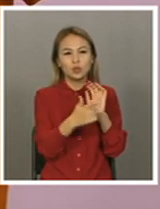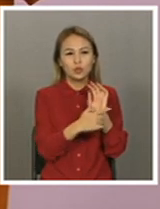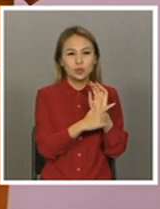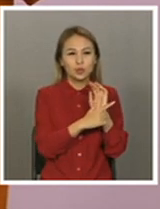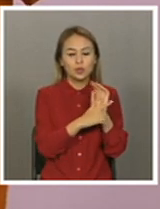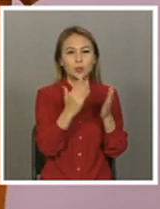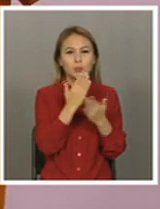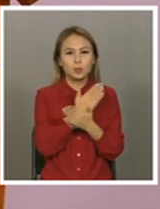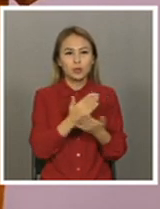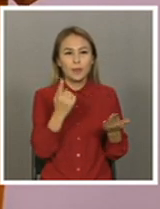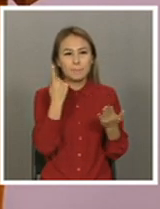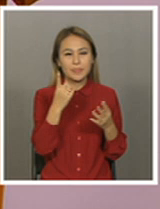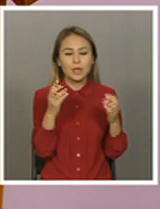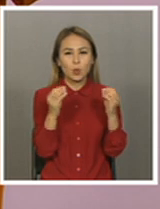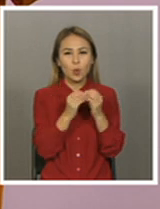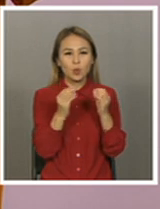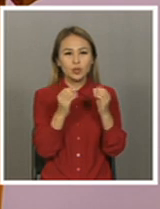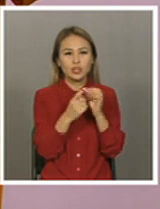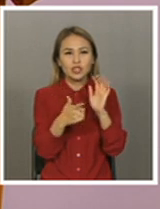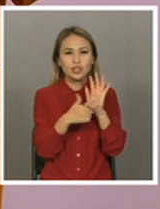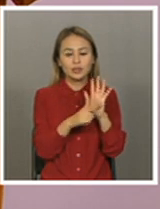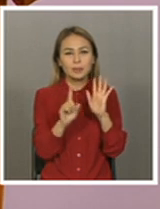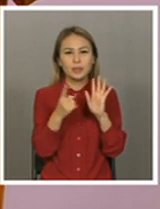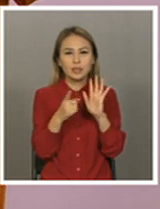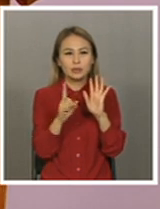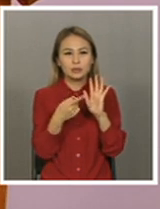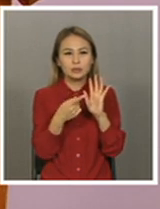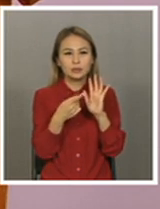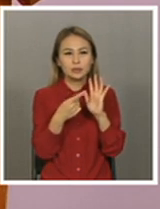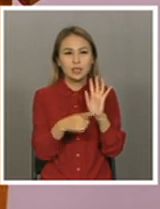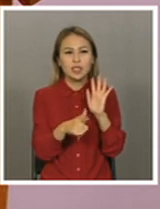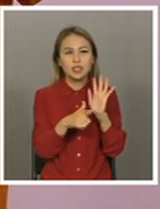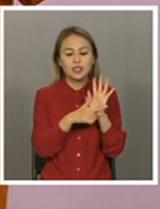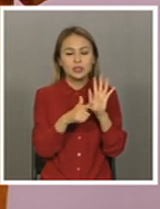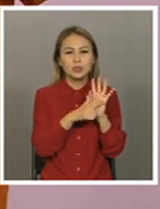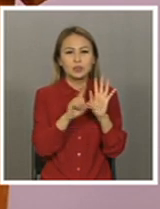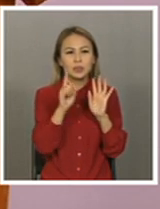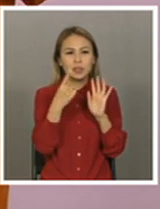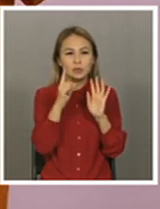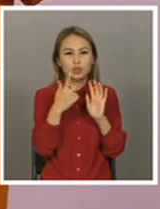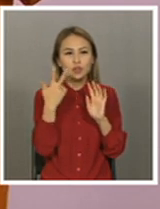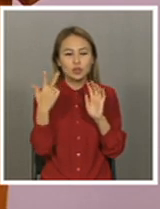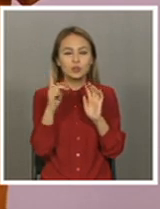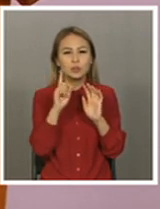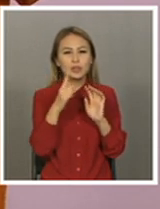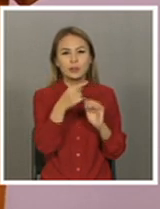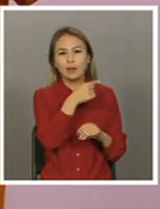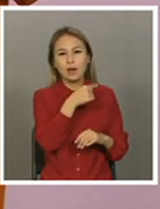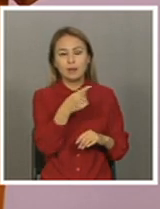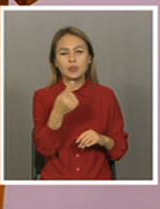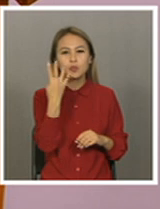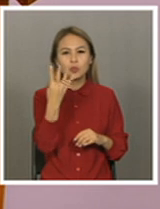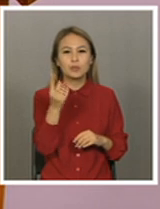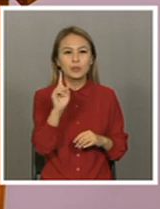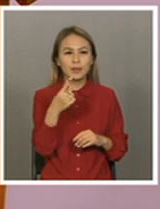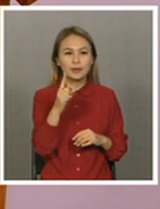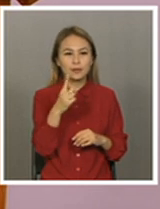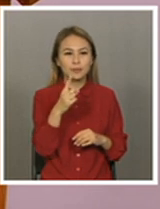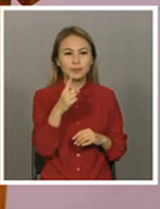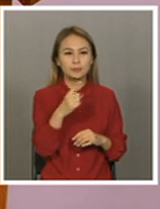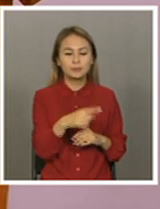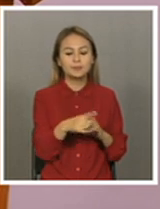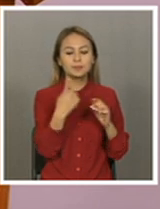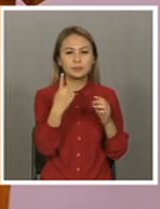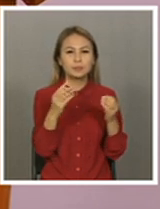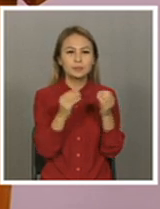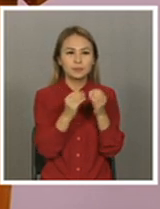бұл 1 ондық 7 бірлік. 7 бірлік пен 3 бірліктің айырмасы 4 бірлікке тең. 1 ондық